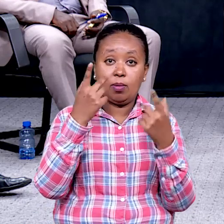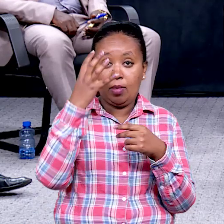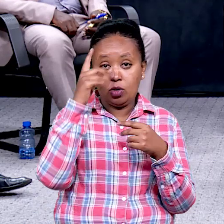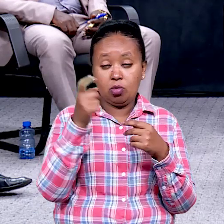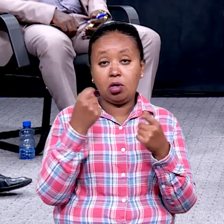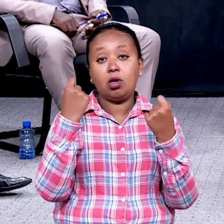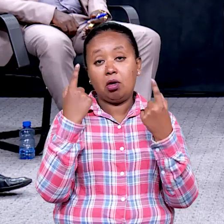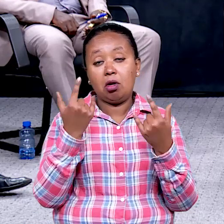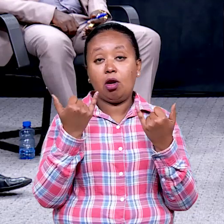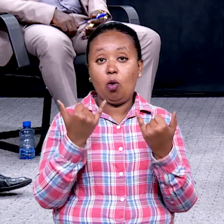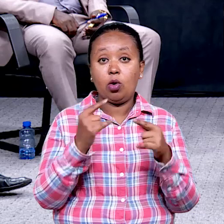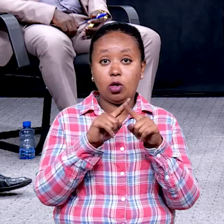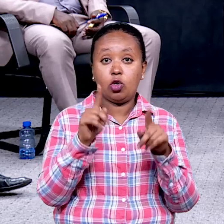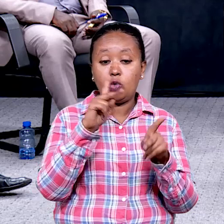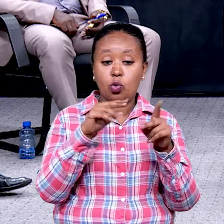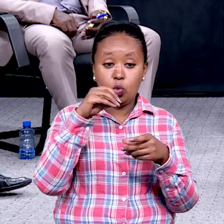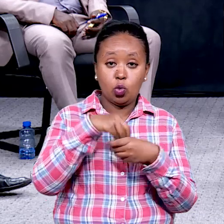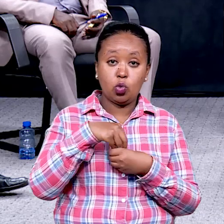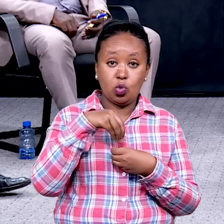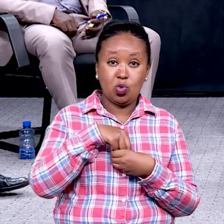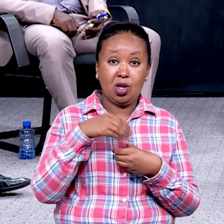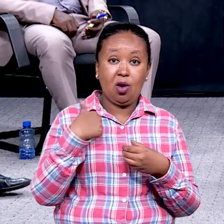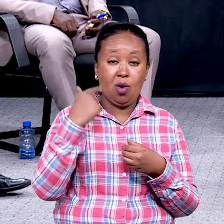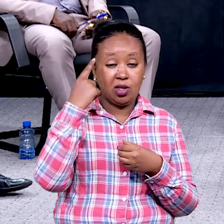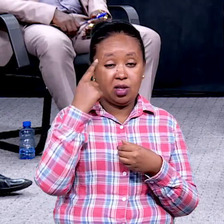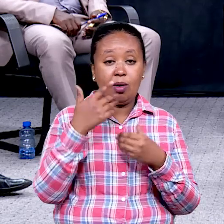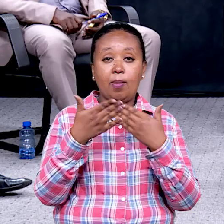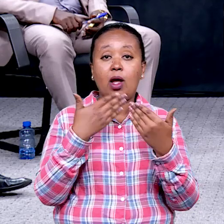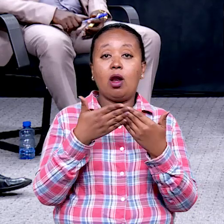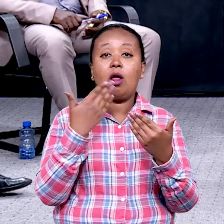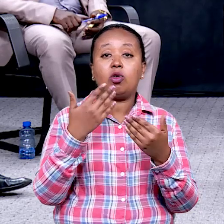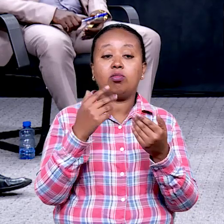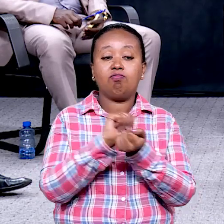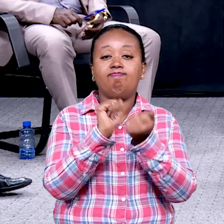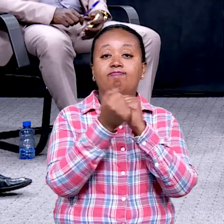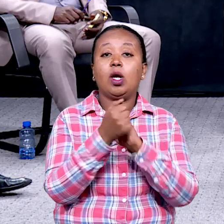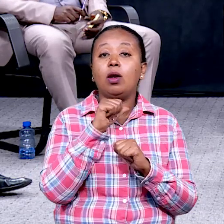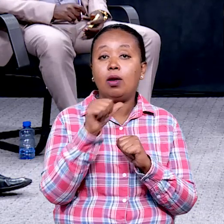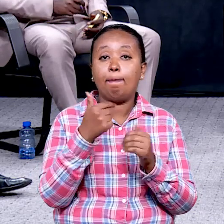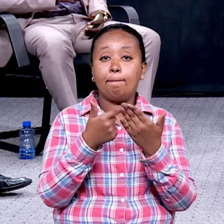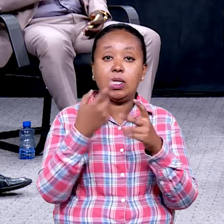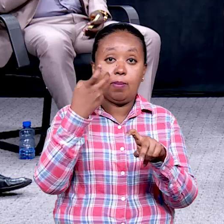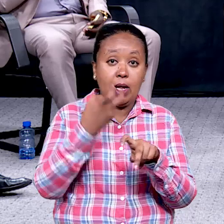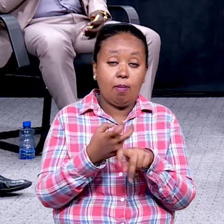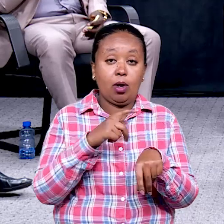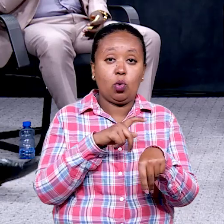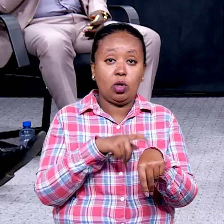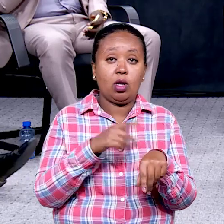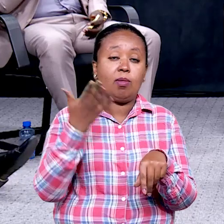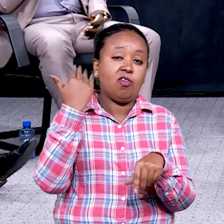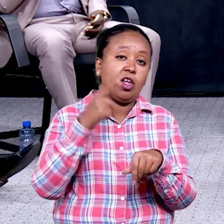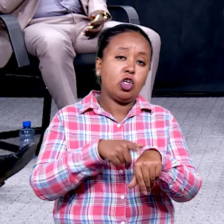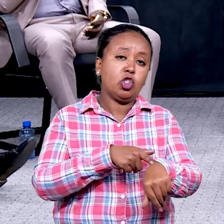እንደሆነ እንረዳለን። የአሁኑ መንግስት ግን የህዝቡ ውስጥ የገባው አስተሳሰብ በቀላል የሚሻሻል ስላልሆነ ፕላስ በዚህ በከባዱ ጊዜ ውስጥ ለባለፉት ረጅም